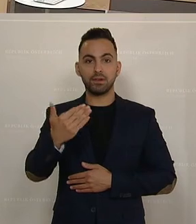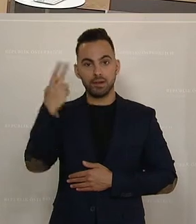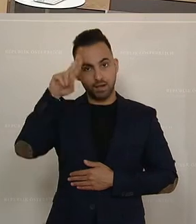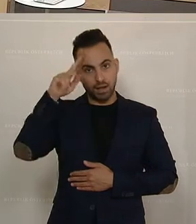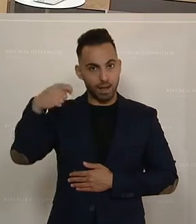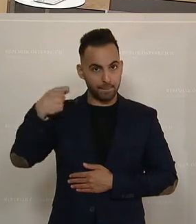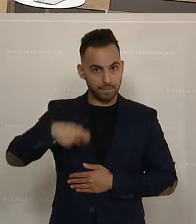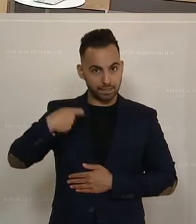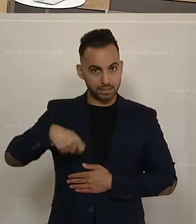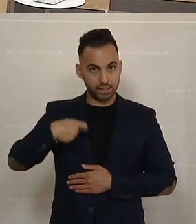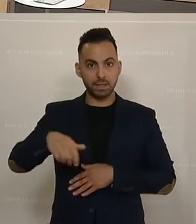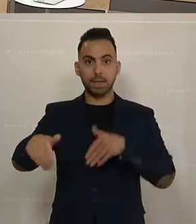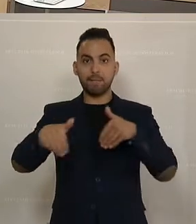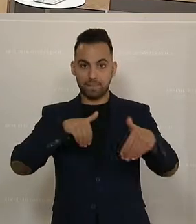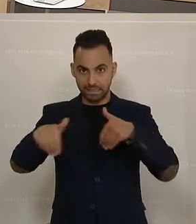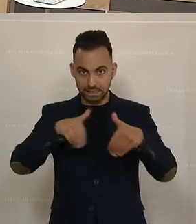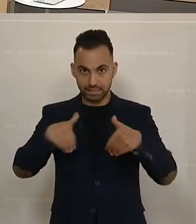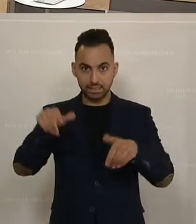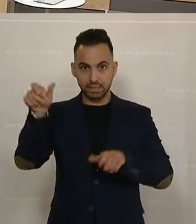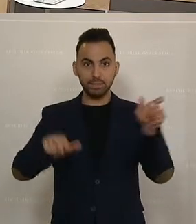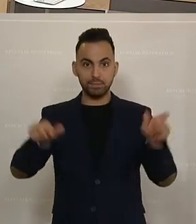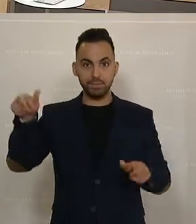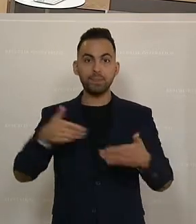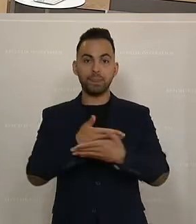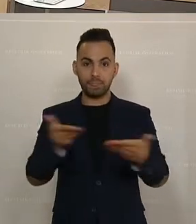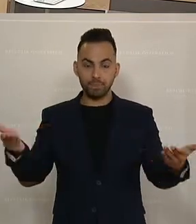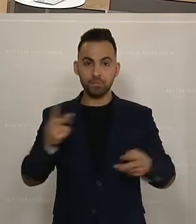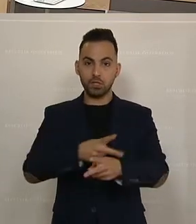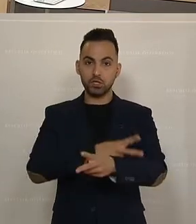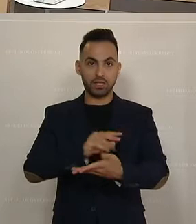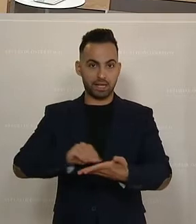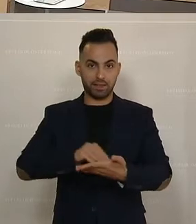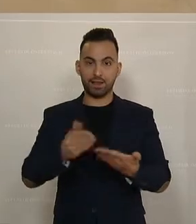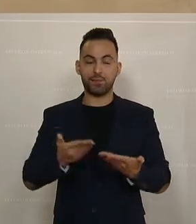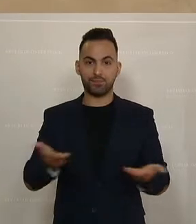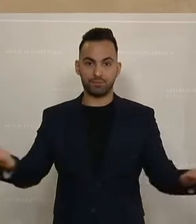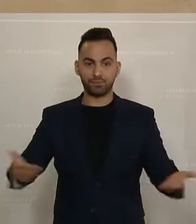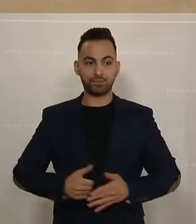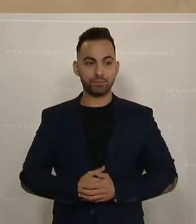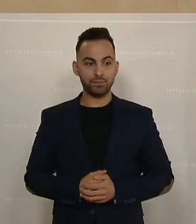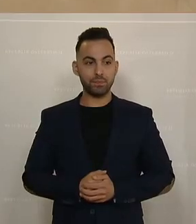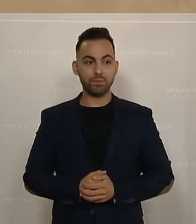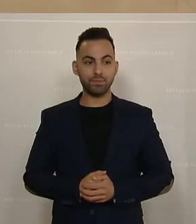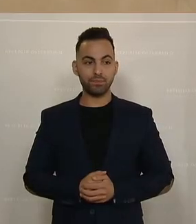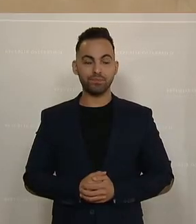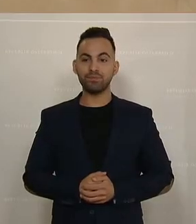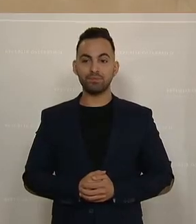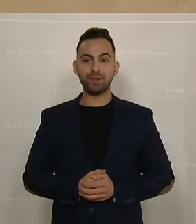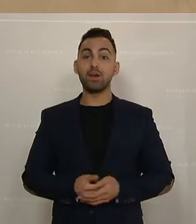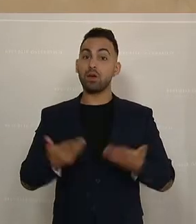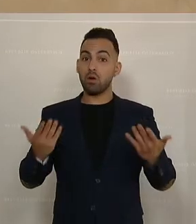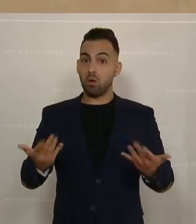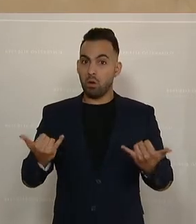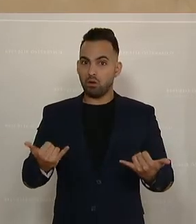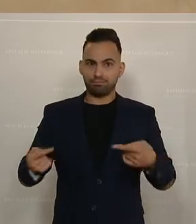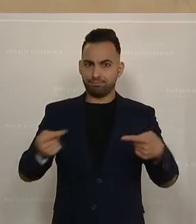da vorerst letzte redner ist am wort jannick schibany es bei diesen grösseren rochade da bleiben die